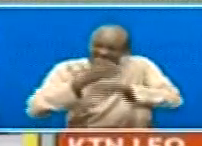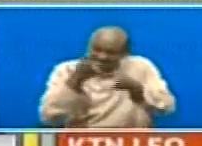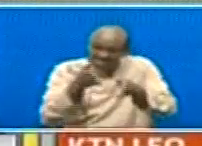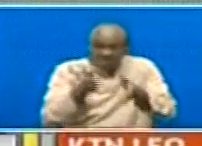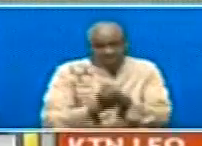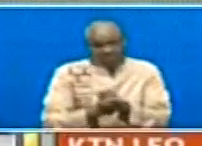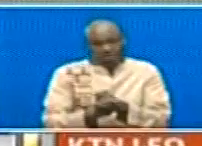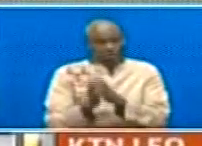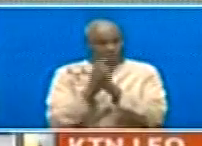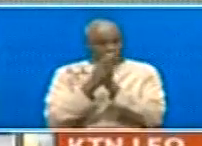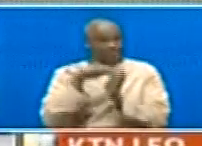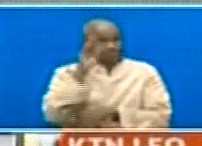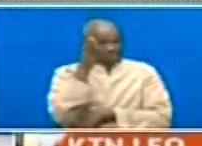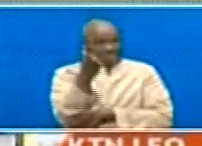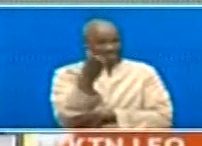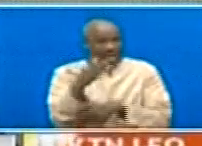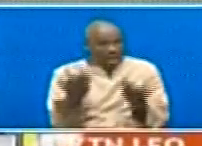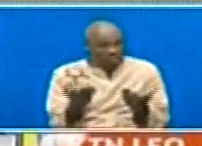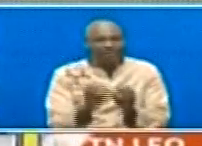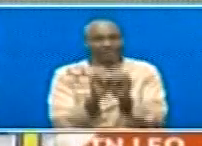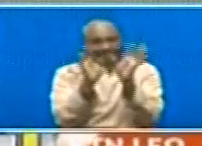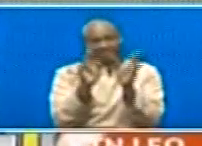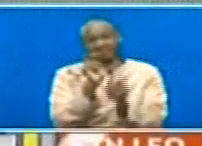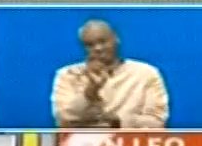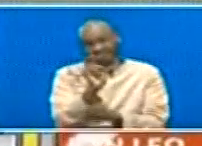Hamza Yusuf anatuletea taarifa kamili kutoka Garissa.